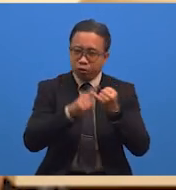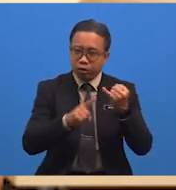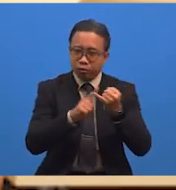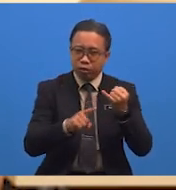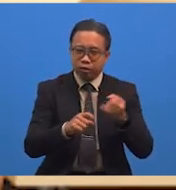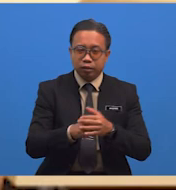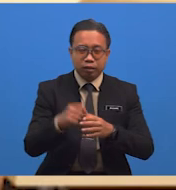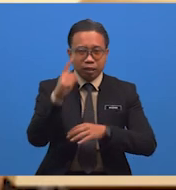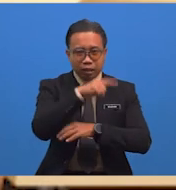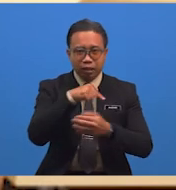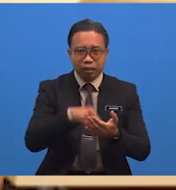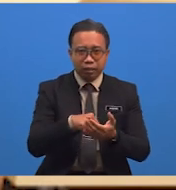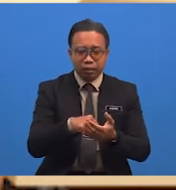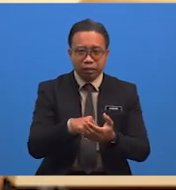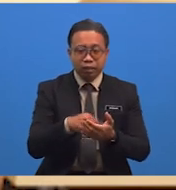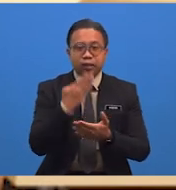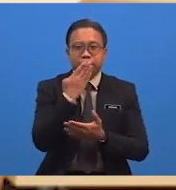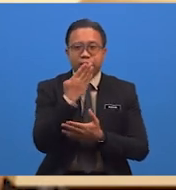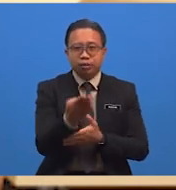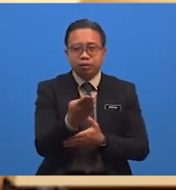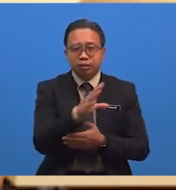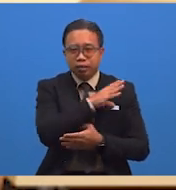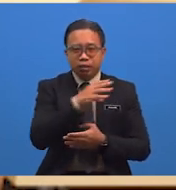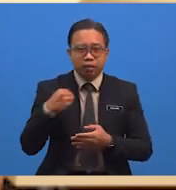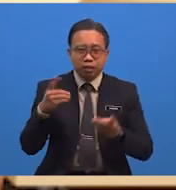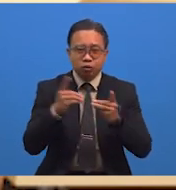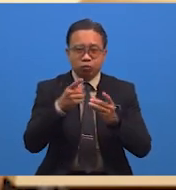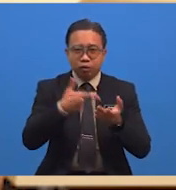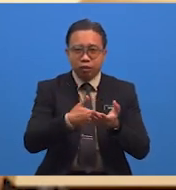akhiri sesi kita pada kali ini. Terima kasih